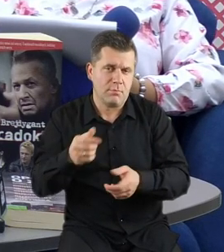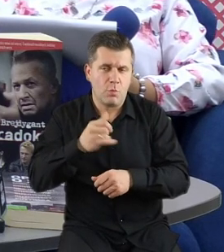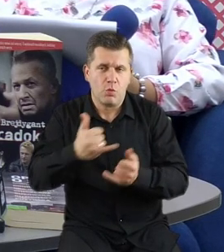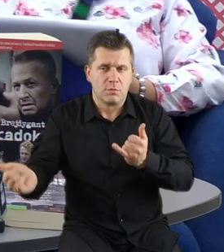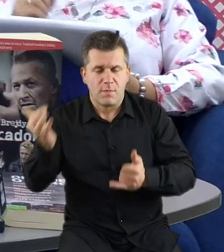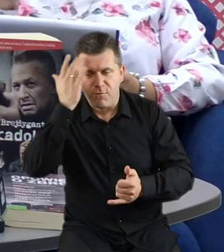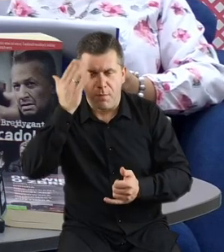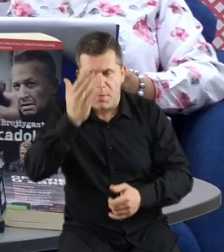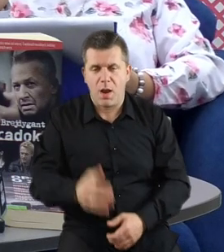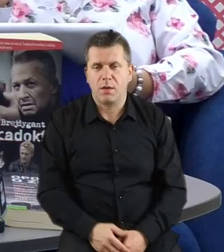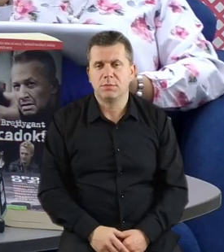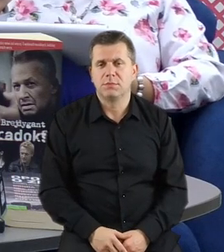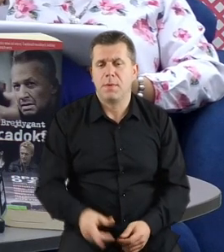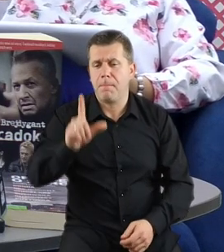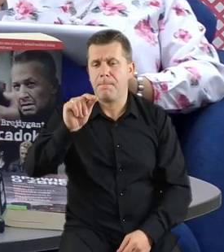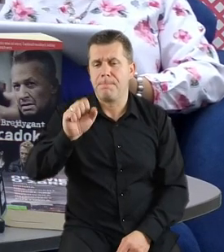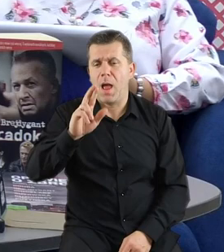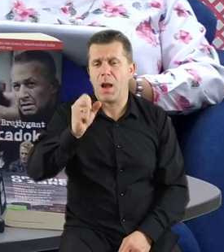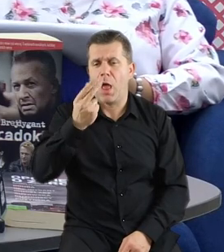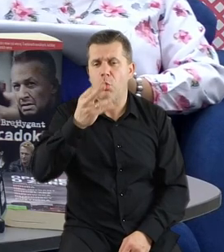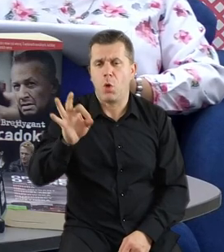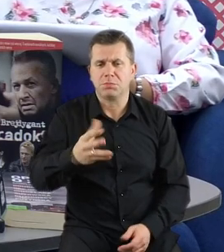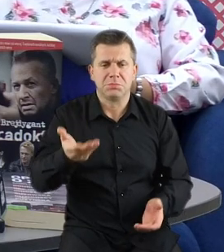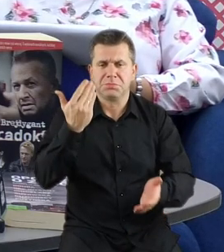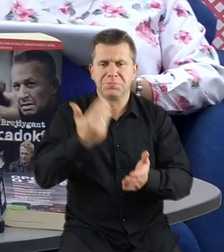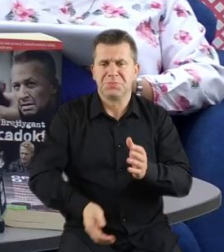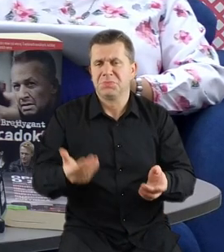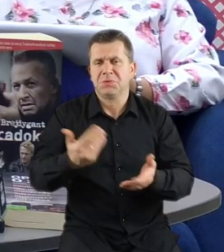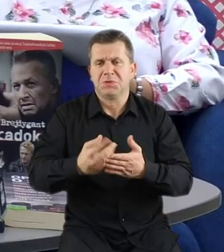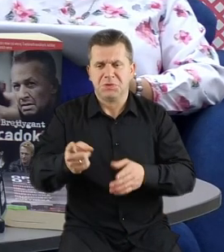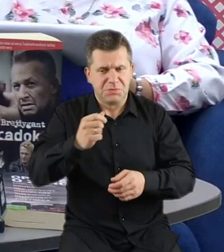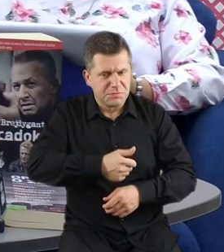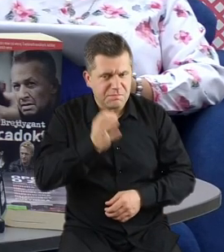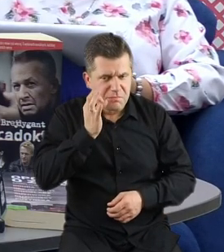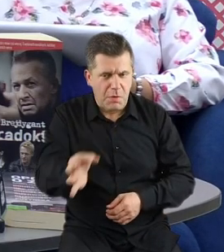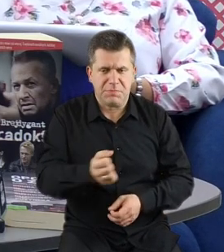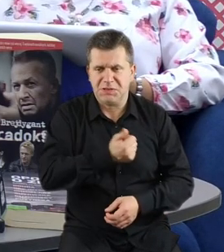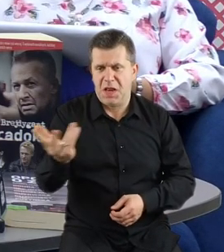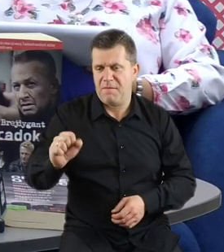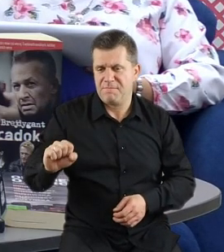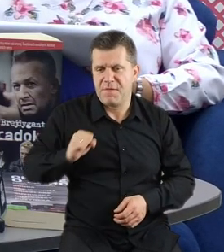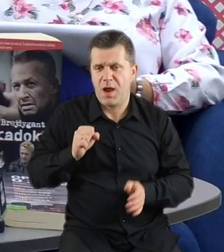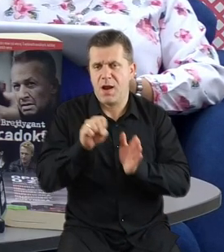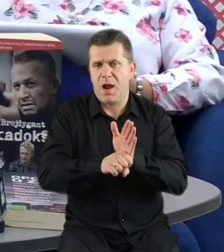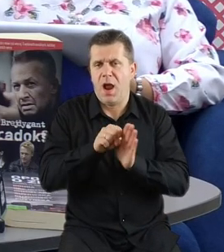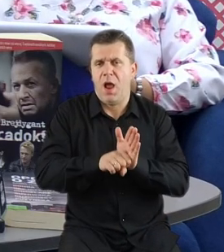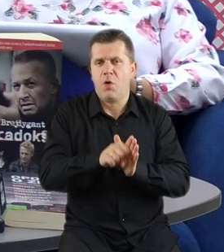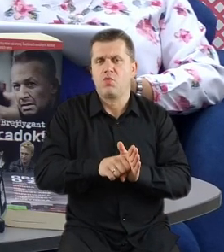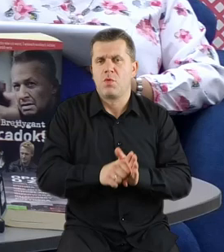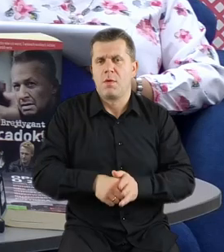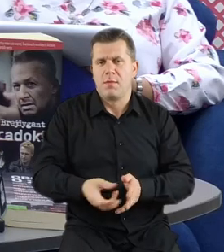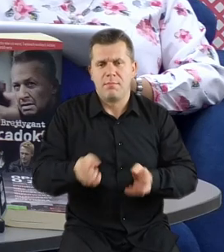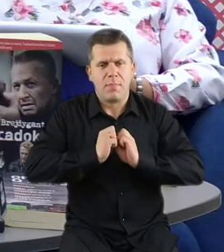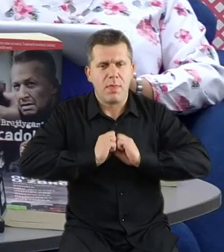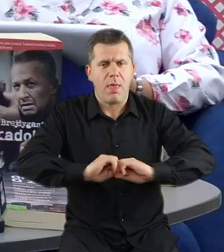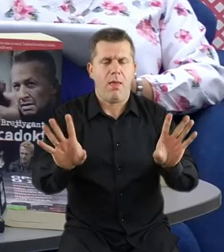wyobrażeniowe różne. A dlaczego Paradoks przepadł? To jest taki świetny serial z fajnymi aktorami i takie bardzo